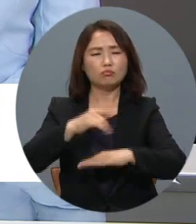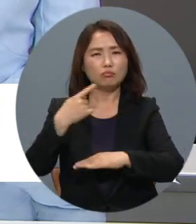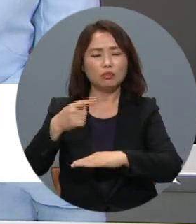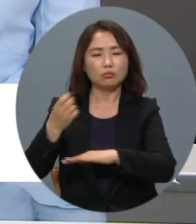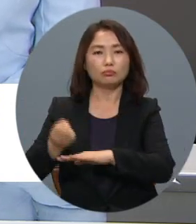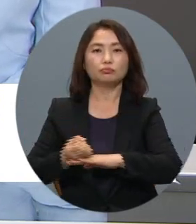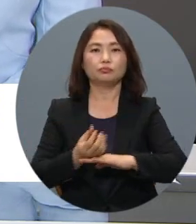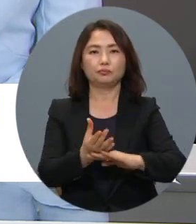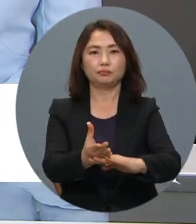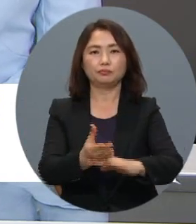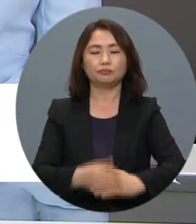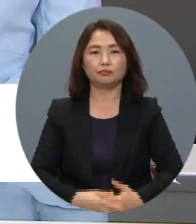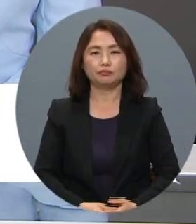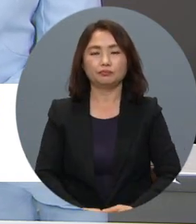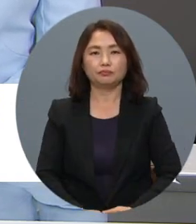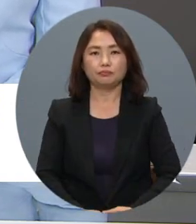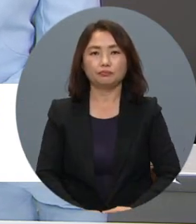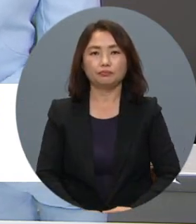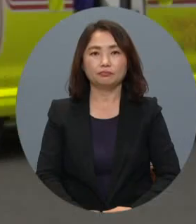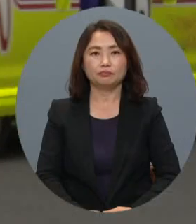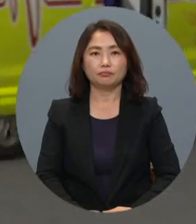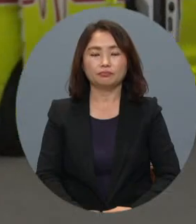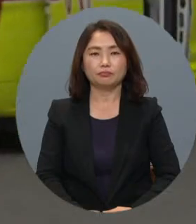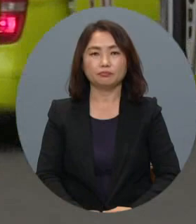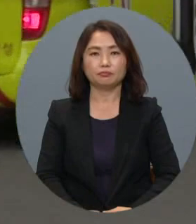영문인지 윤태우 기자가 취재했습니다.